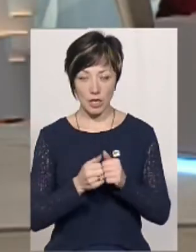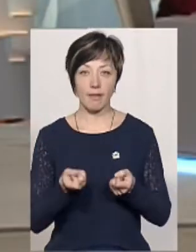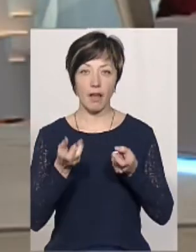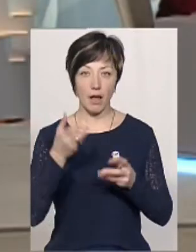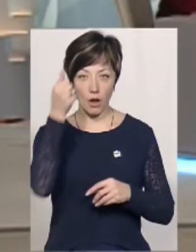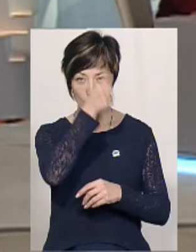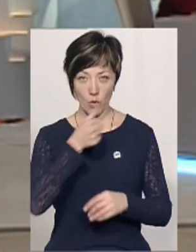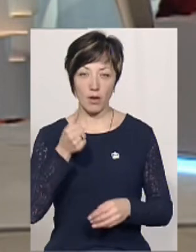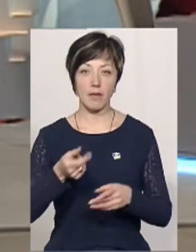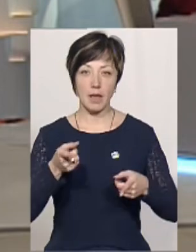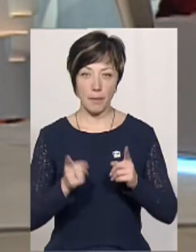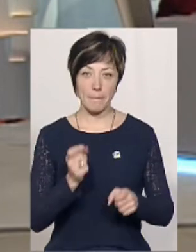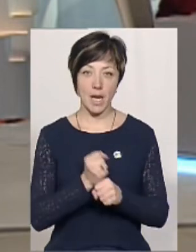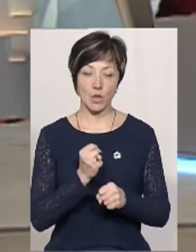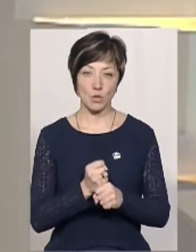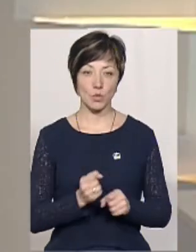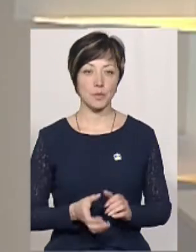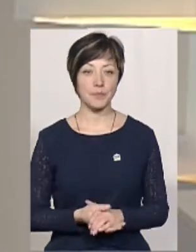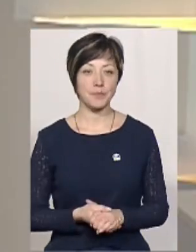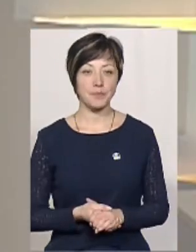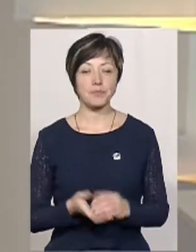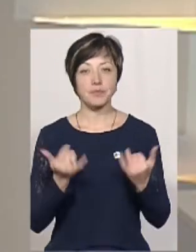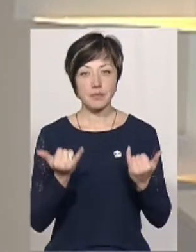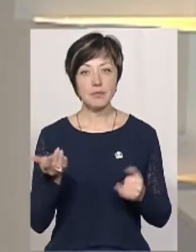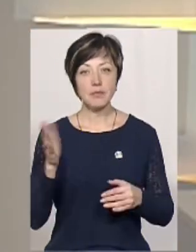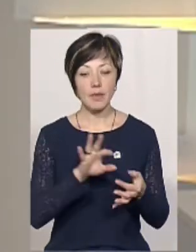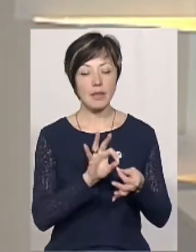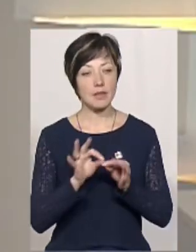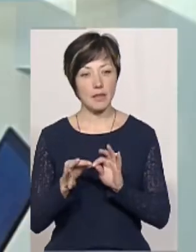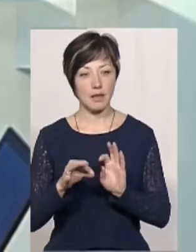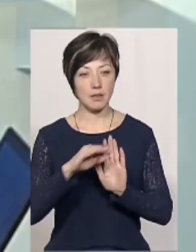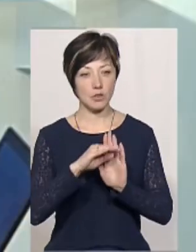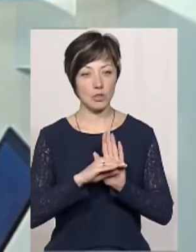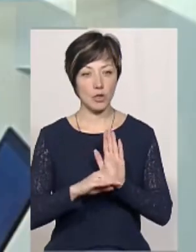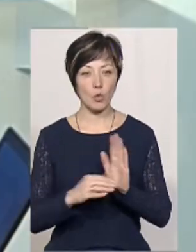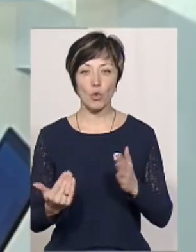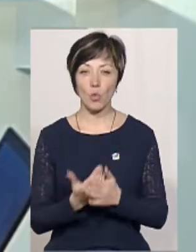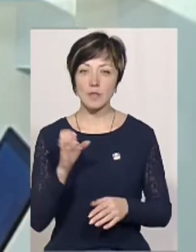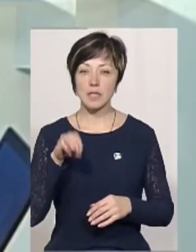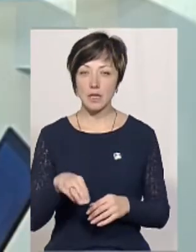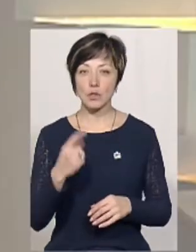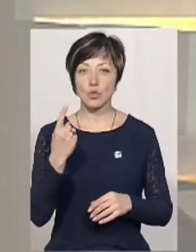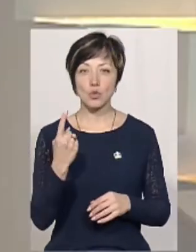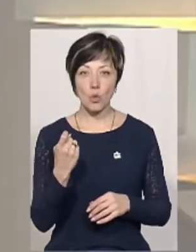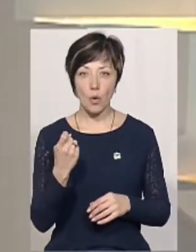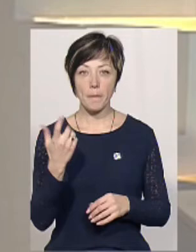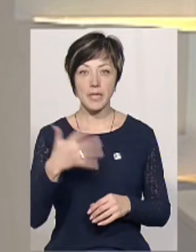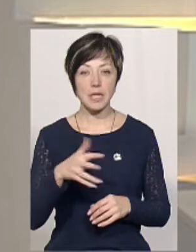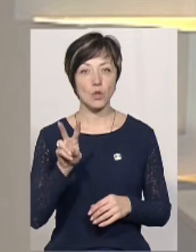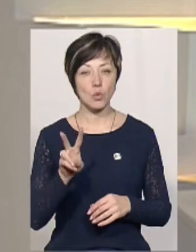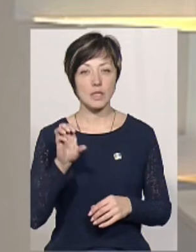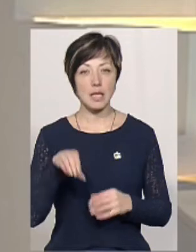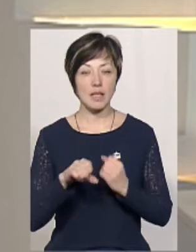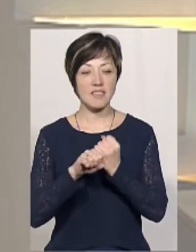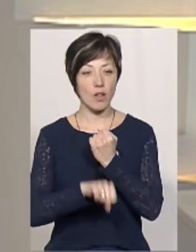декілька років вони діють. І давайте тепер детальніше пройдімося по оновлених статтях. От